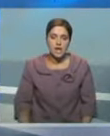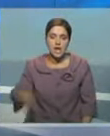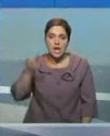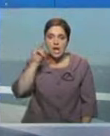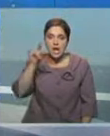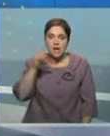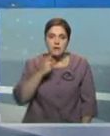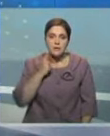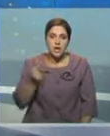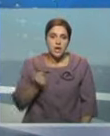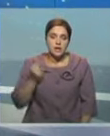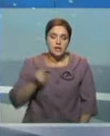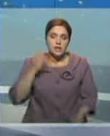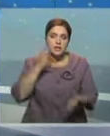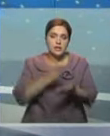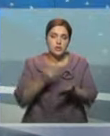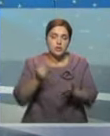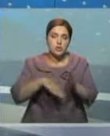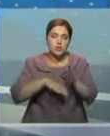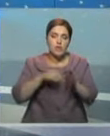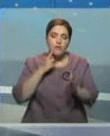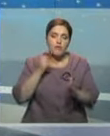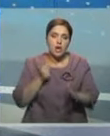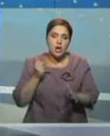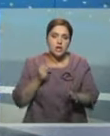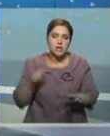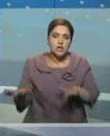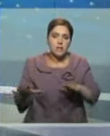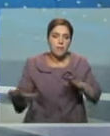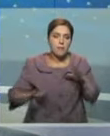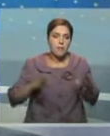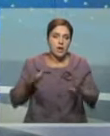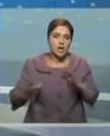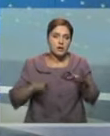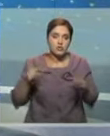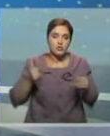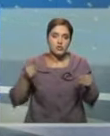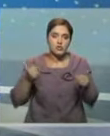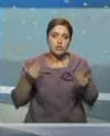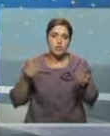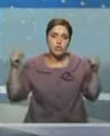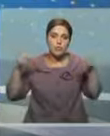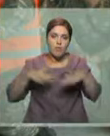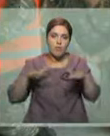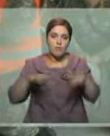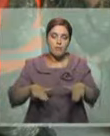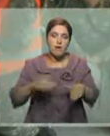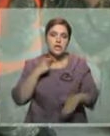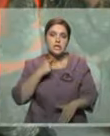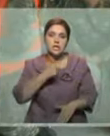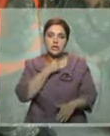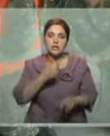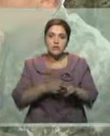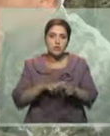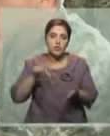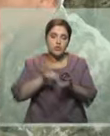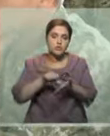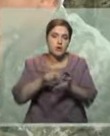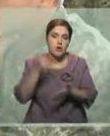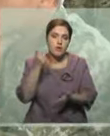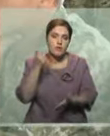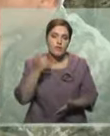Аэромобильные войска страны совершенствуют военную подготовку. Оперативно-методические сборы проходят в Талдыкургане. В них принимают участие более 200 офицеров, от